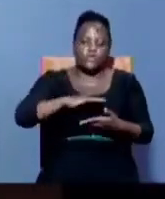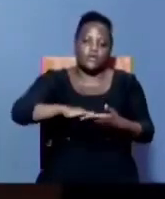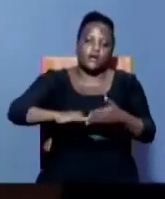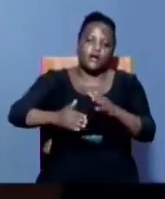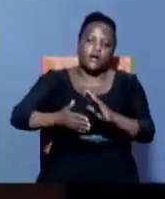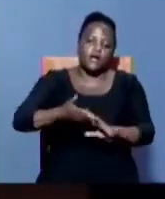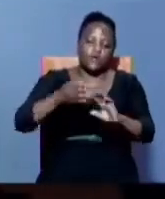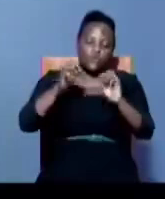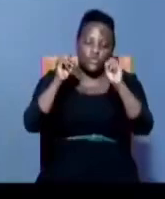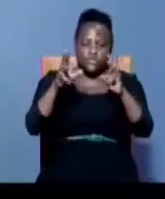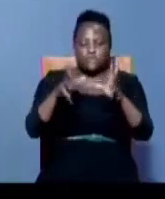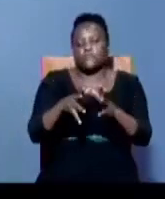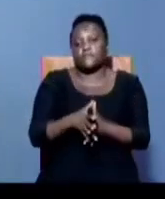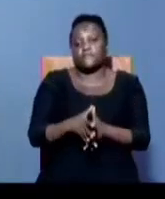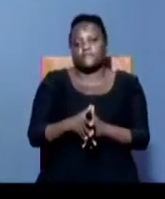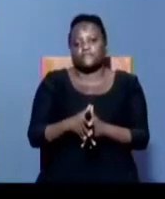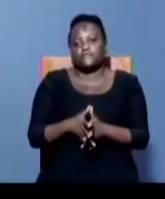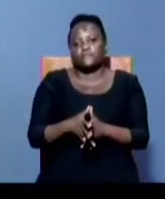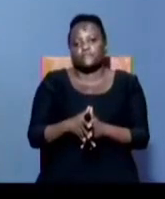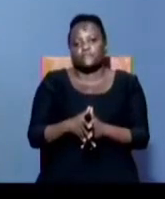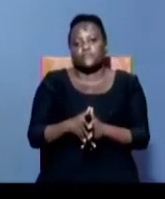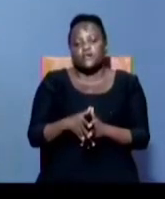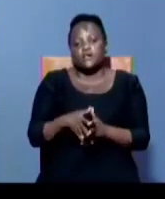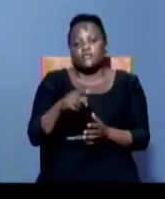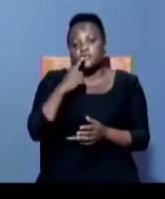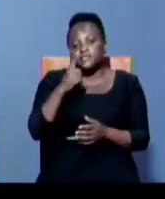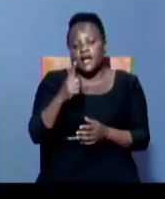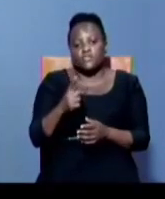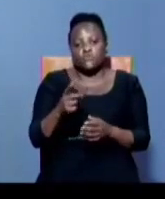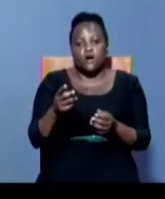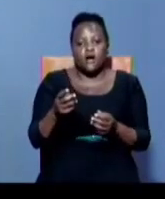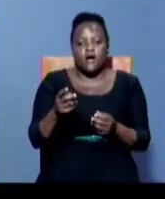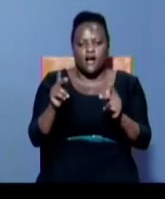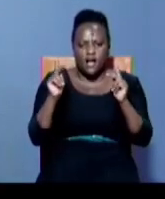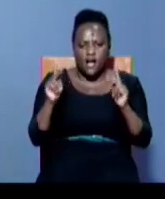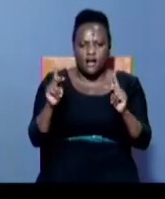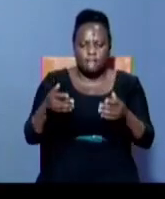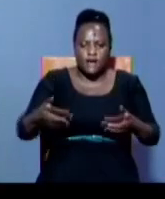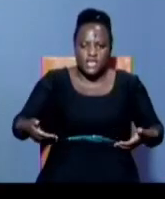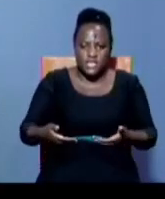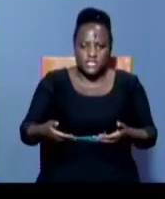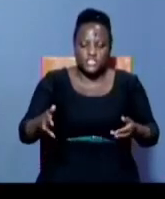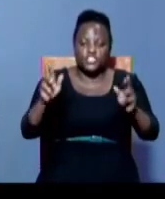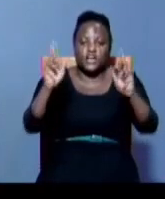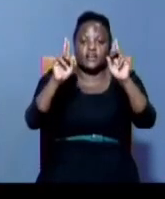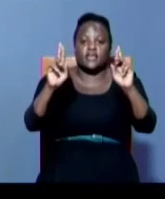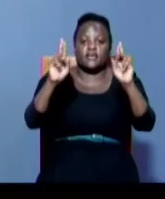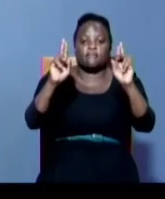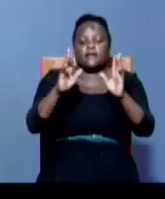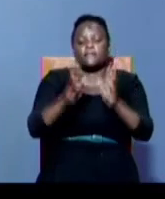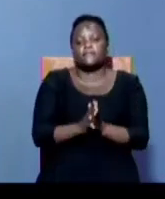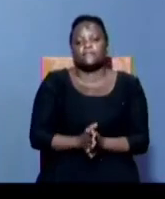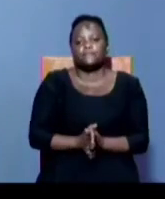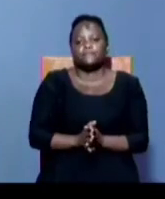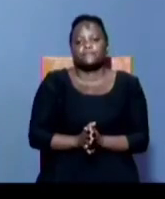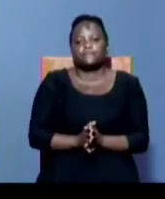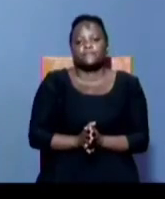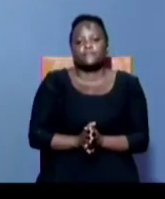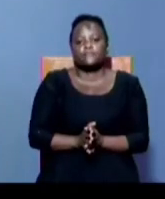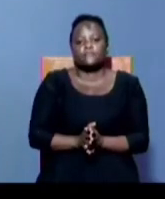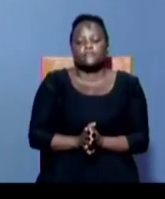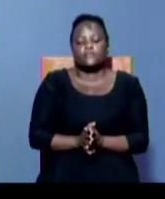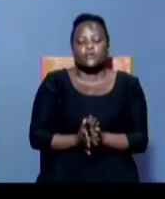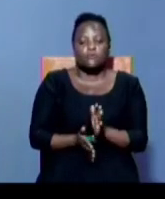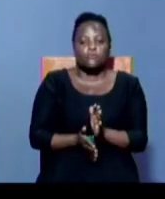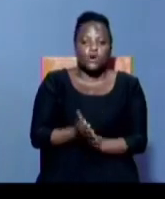la Kiunani ambalo limetajwa kama kiti cha rehema limetumika mara mbili tu kwenye agano jipya. Kwa mara ya kwanza limetumika